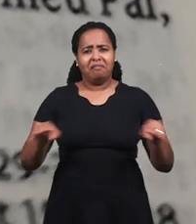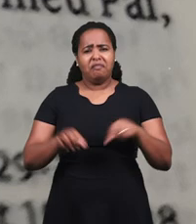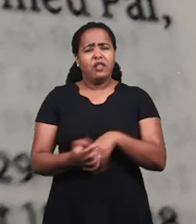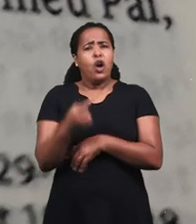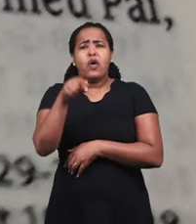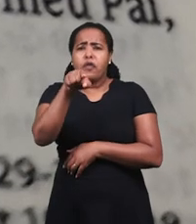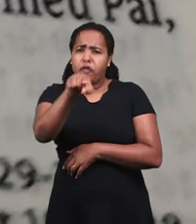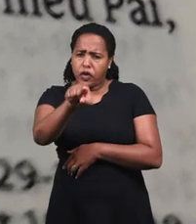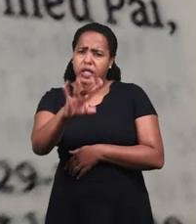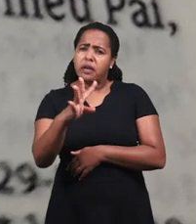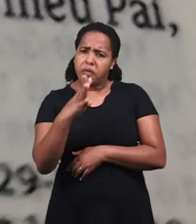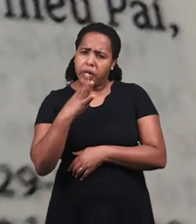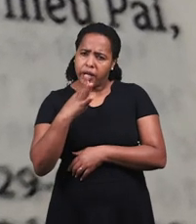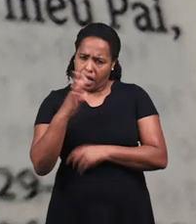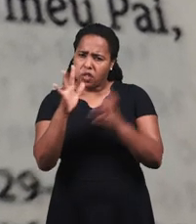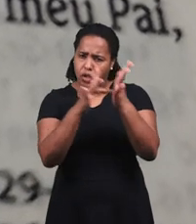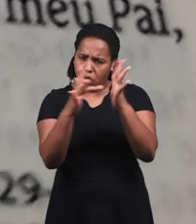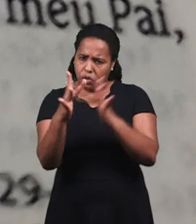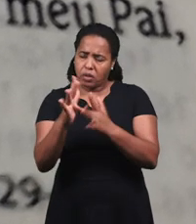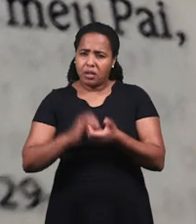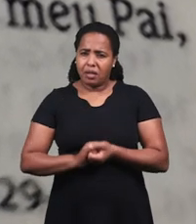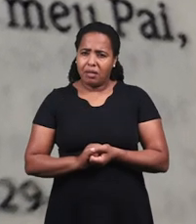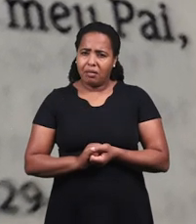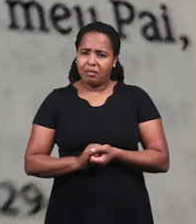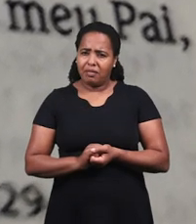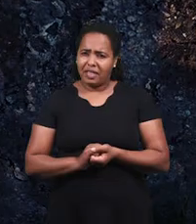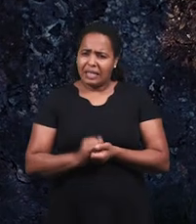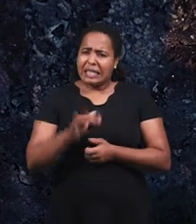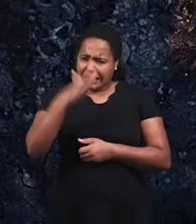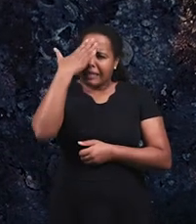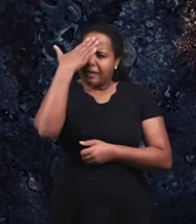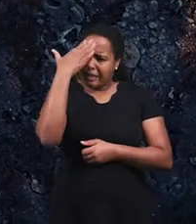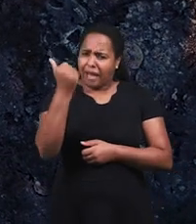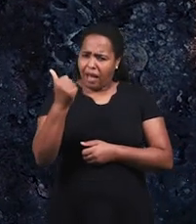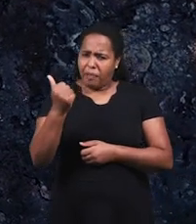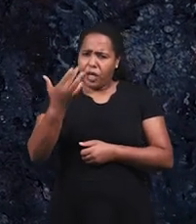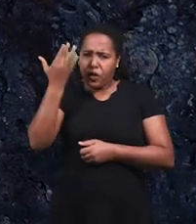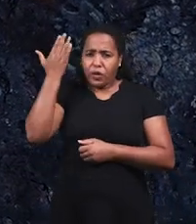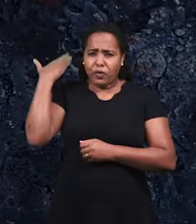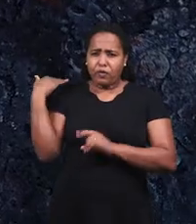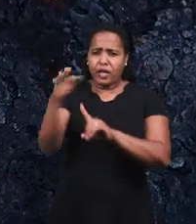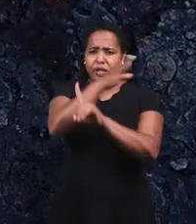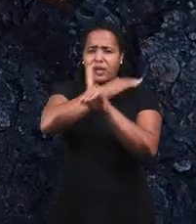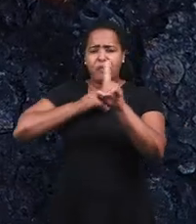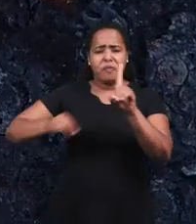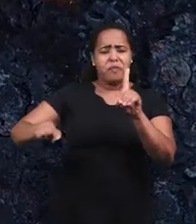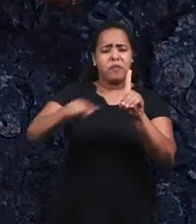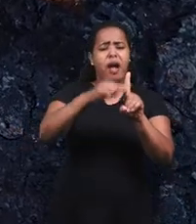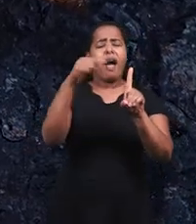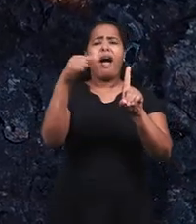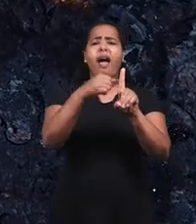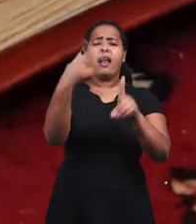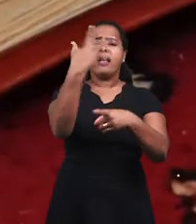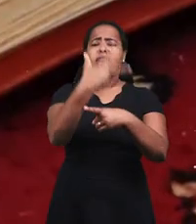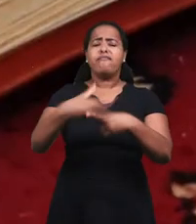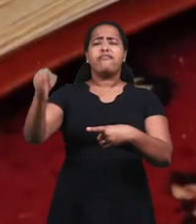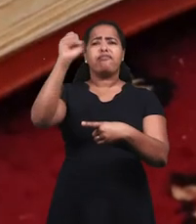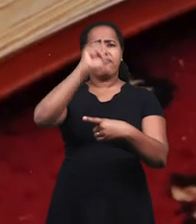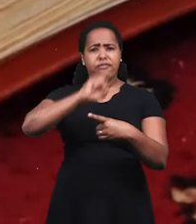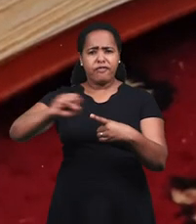Знаете, кто такой Иисус? Он тот, кто победил на кресте.